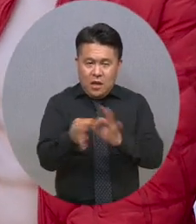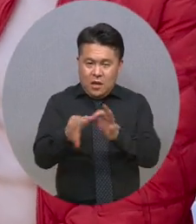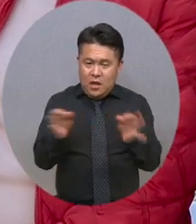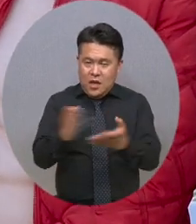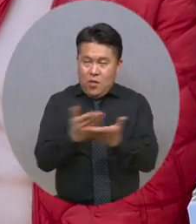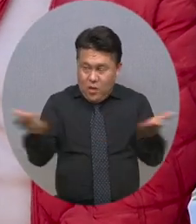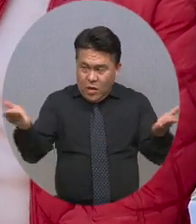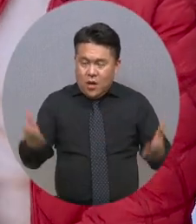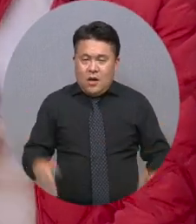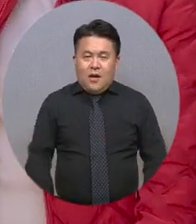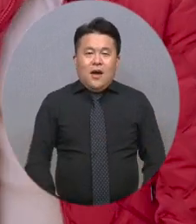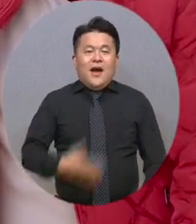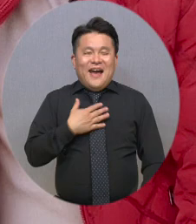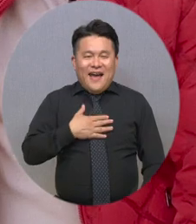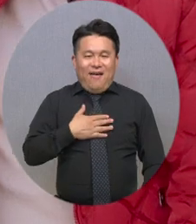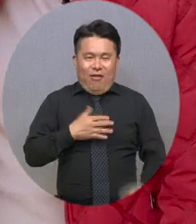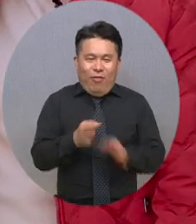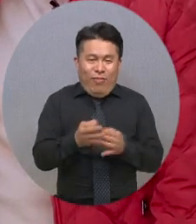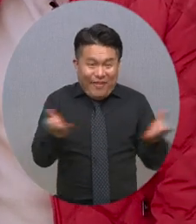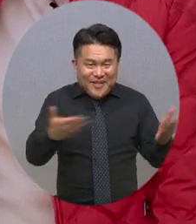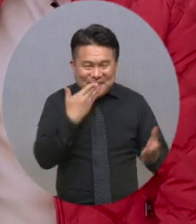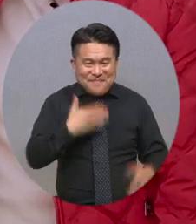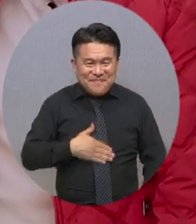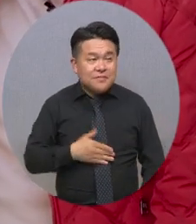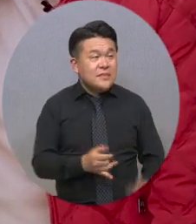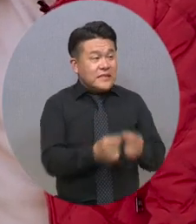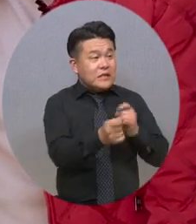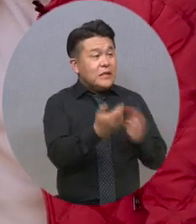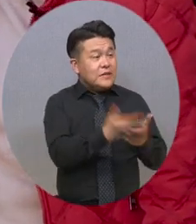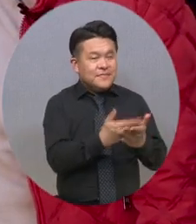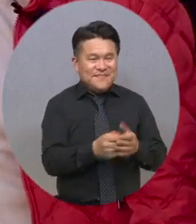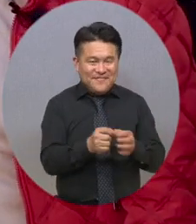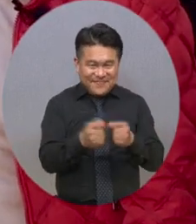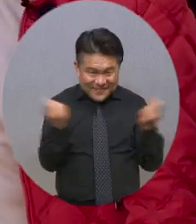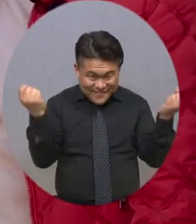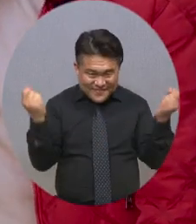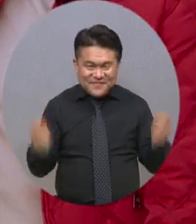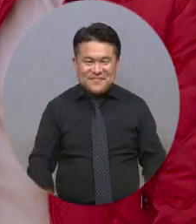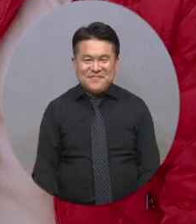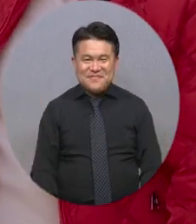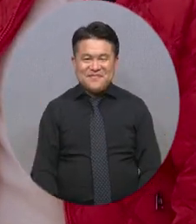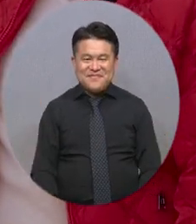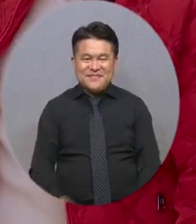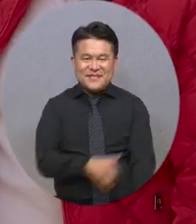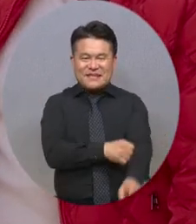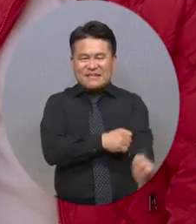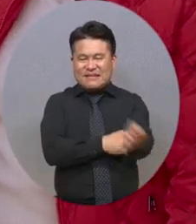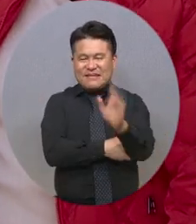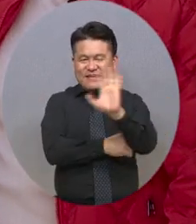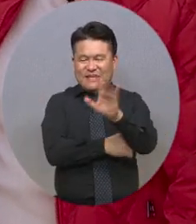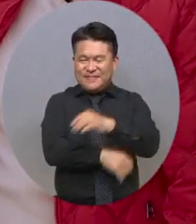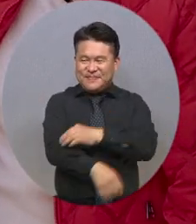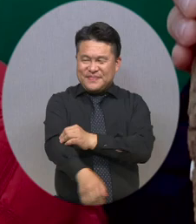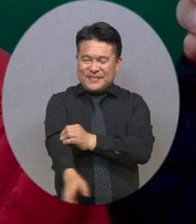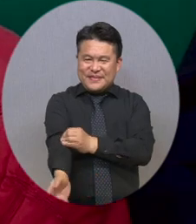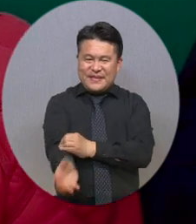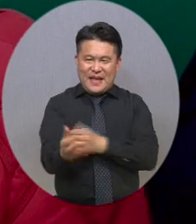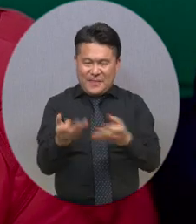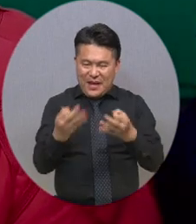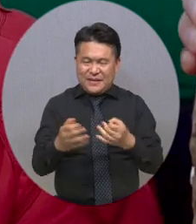나눠서 찢어서 누나가 좀 찢어줘요. 하나 둘 셋. 아따 그렇게 찢으면 안 되고. 아따